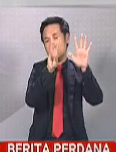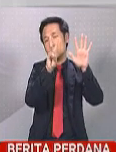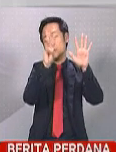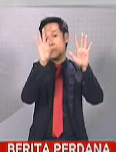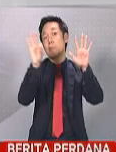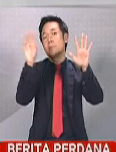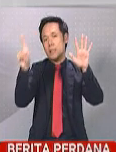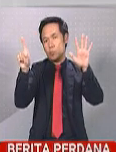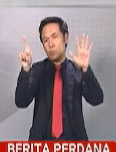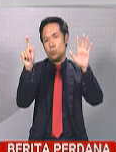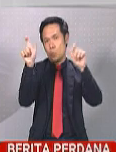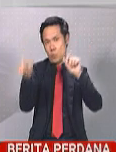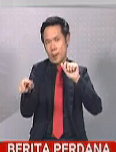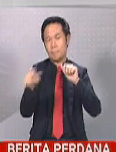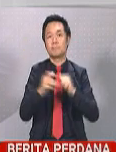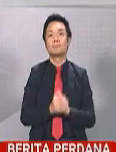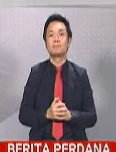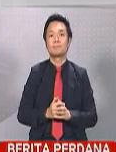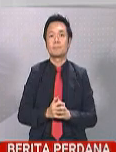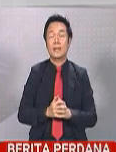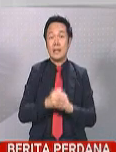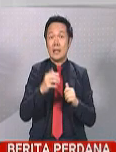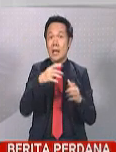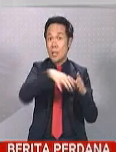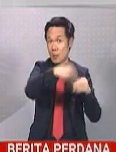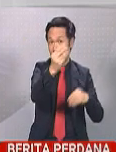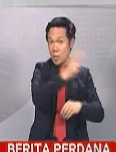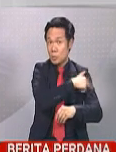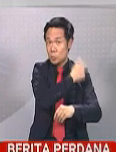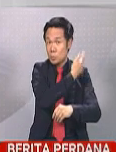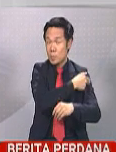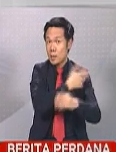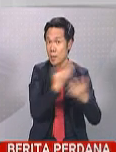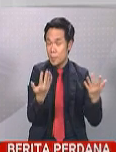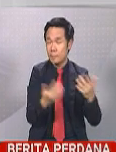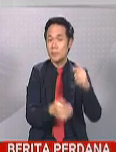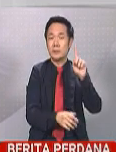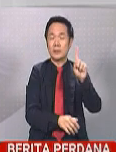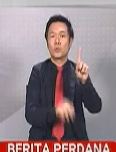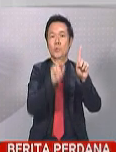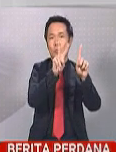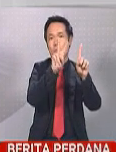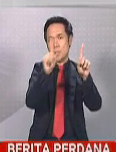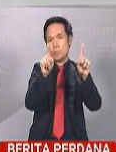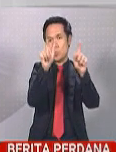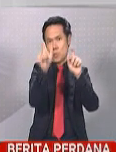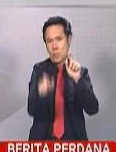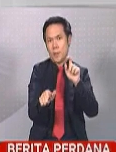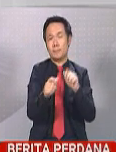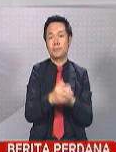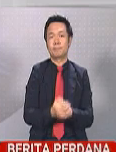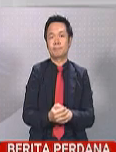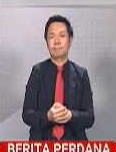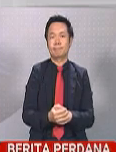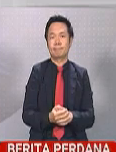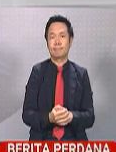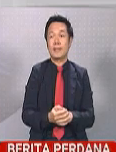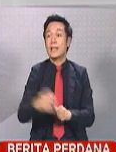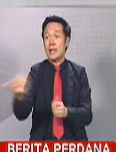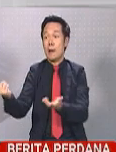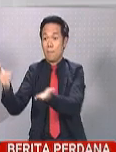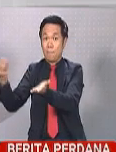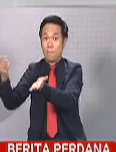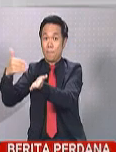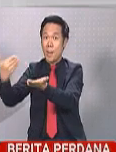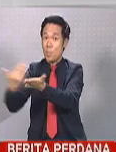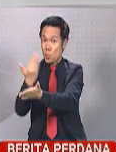5,691 kes. Jumlah kes pulih dan dibenarkan discharge pula 121 kes, melebihi bilangan kes positif yang